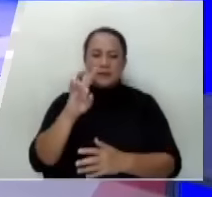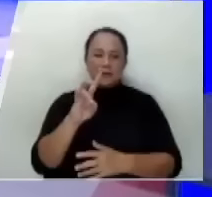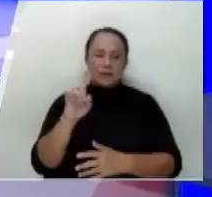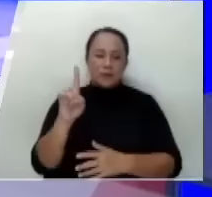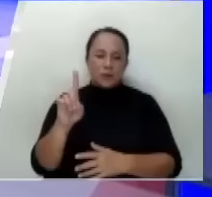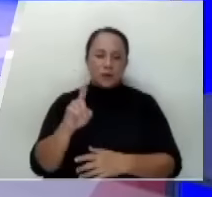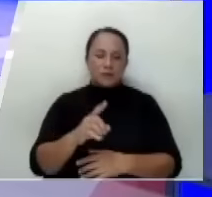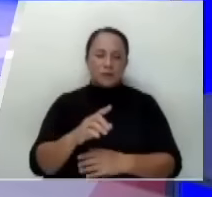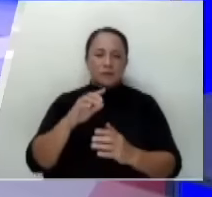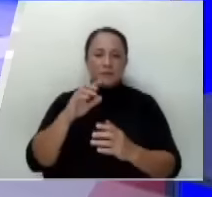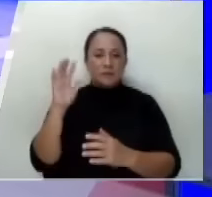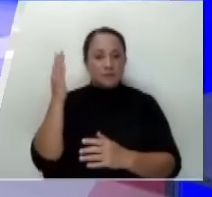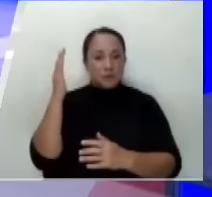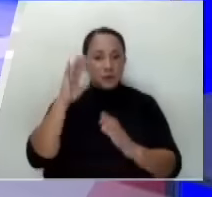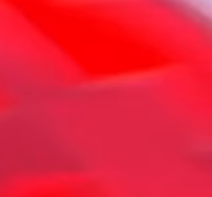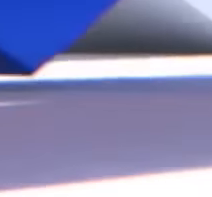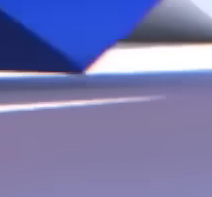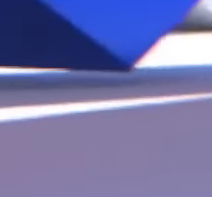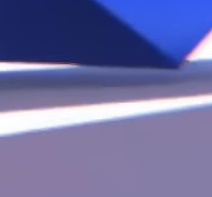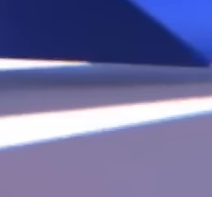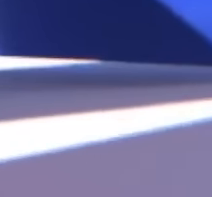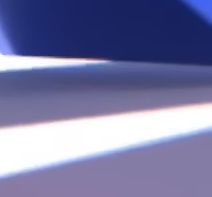World. Makichika kay Nelson Canlas.